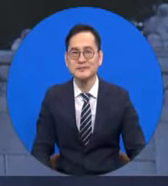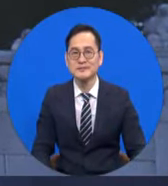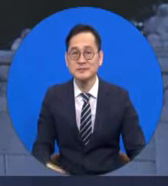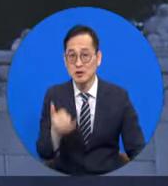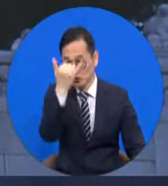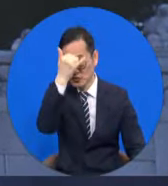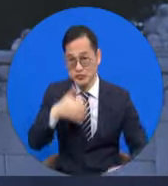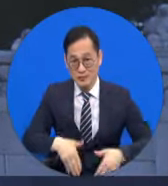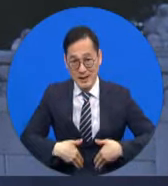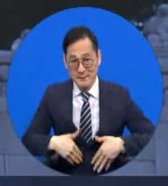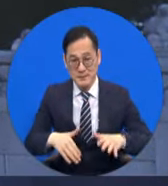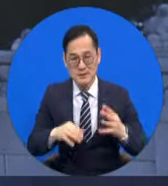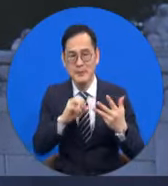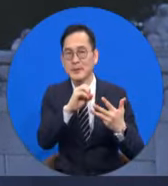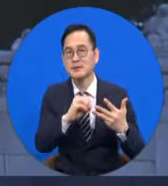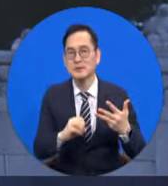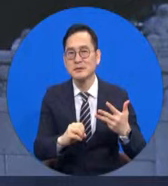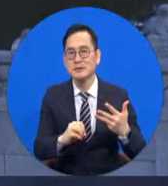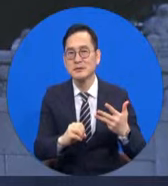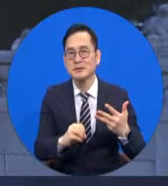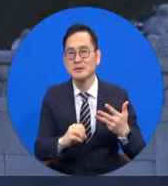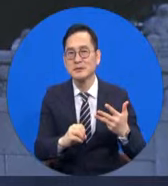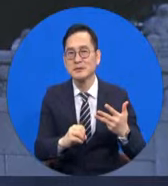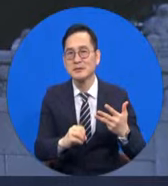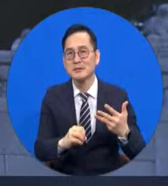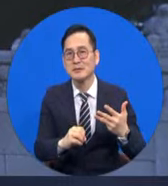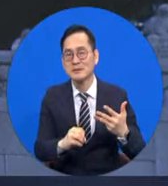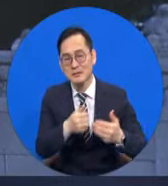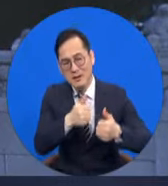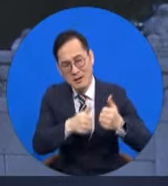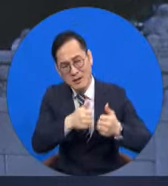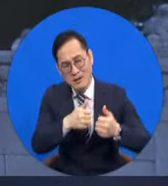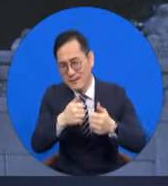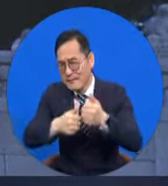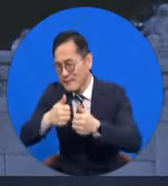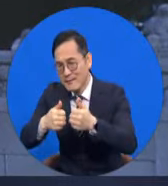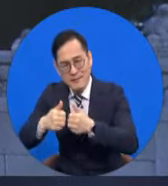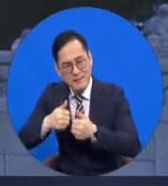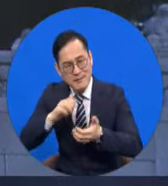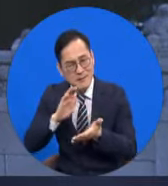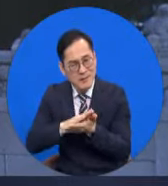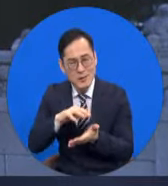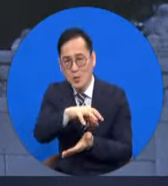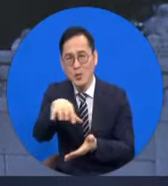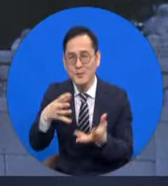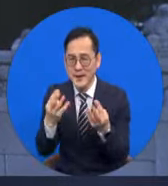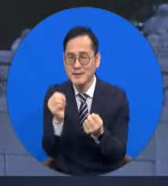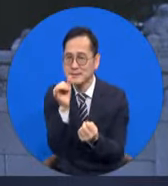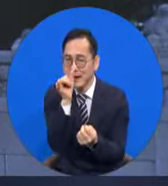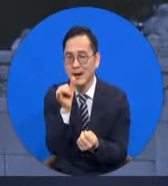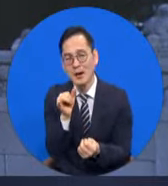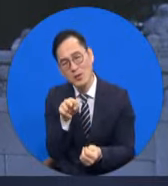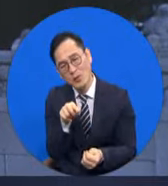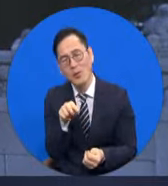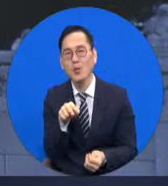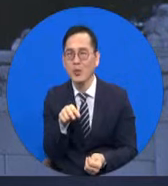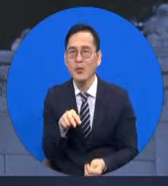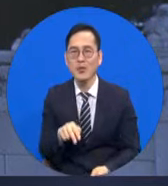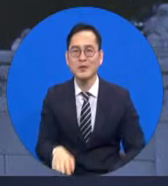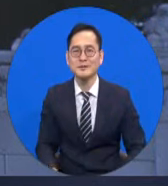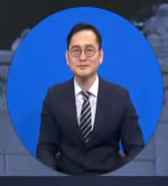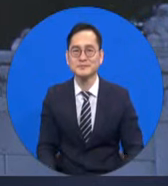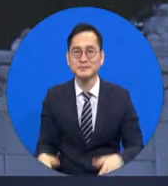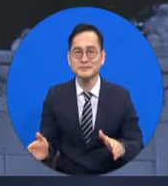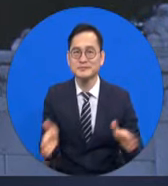투표율이 8%에 달하고 충청에서도 굉장히 격전지가 많이 포함되어 있다. 상당히 흥미롭습니다. 자, 그럼 이번엔